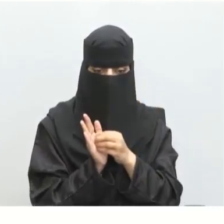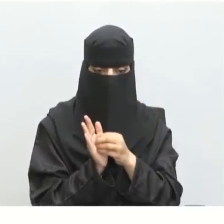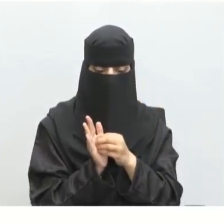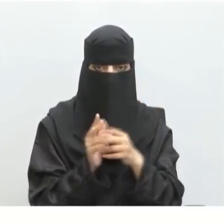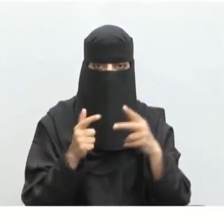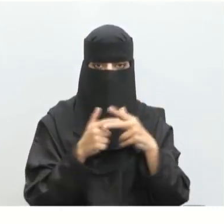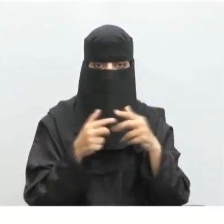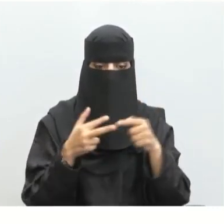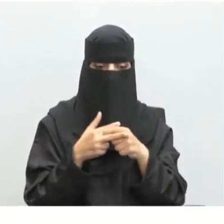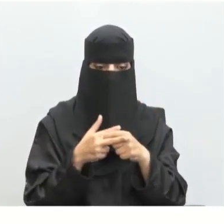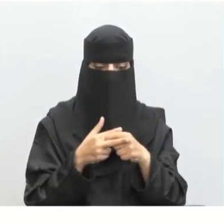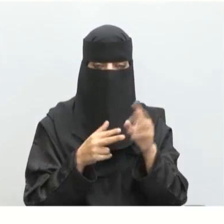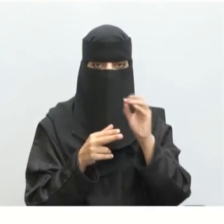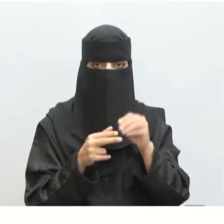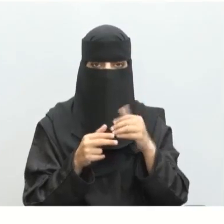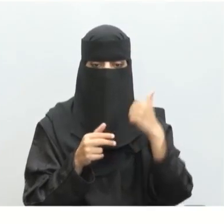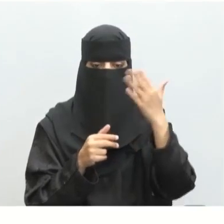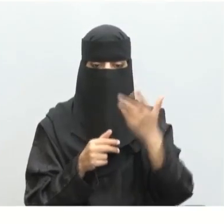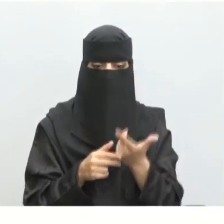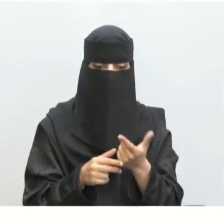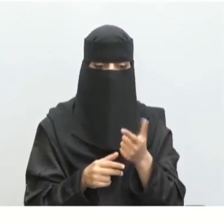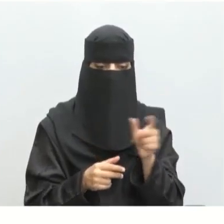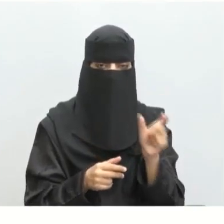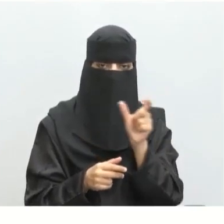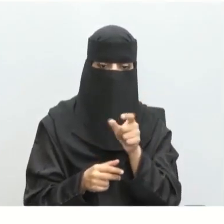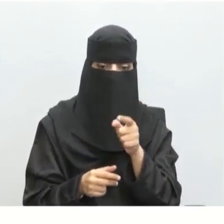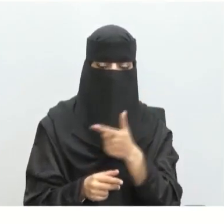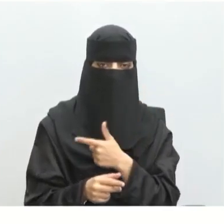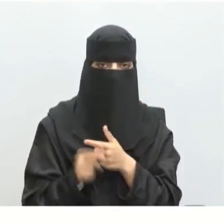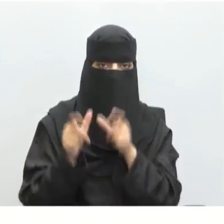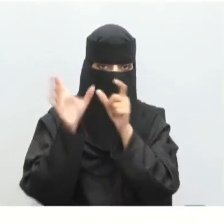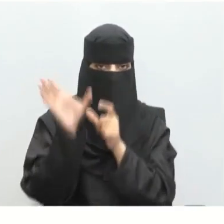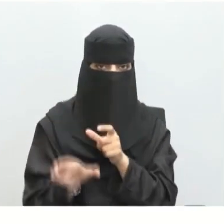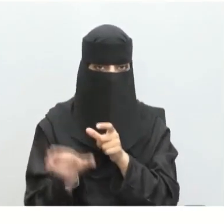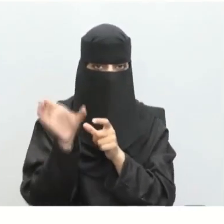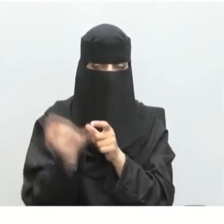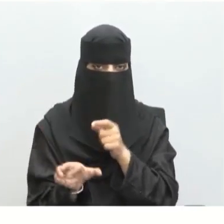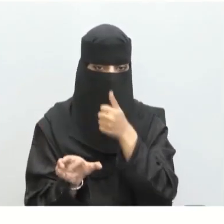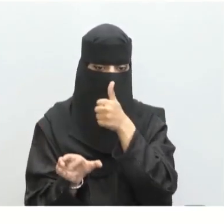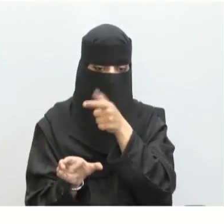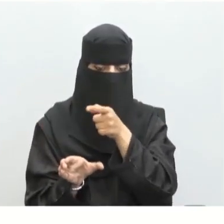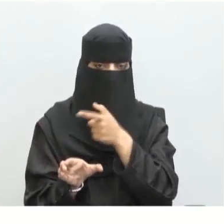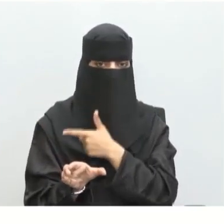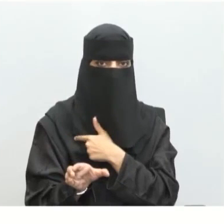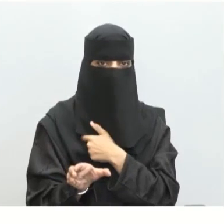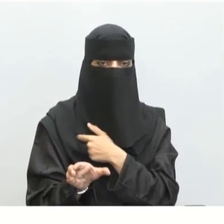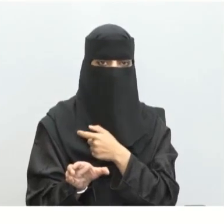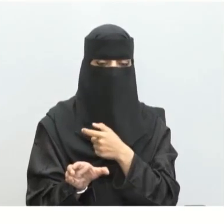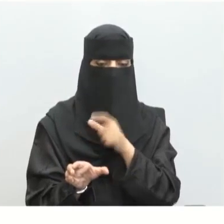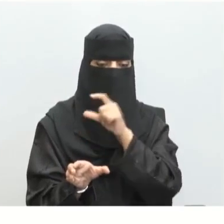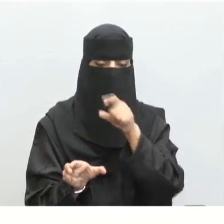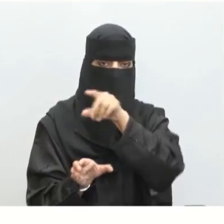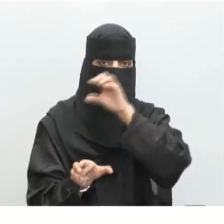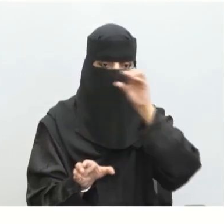اذا اسم الخريطه ماذا يعني من العمود باع احسنتم هو عنوان خاص